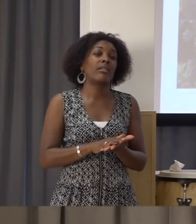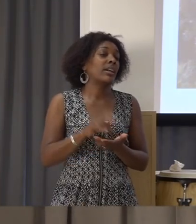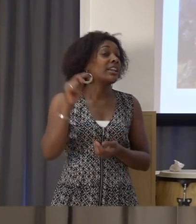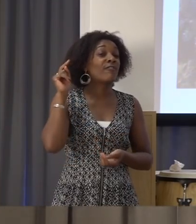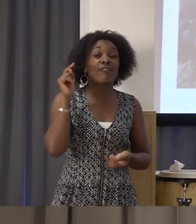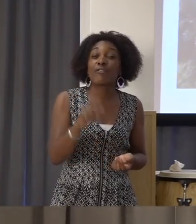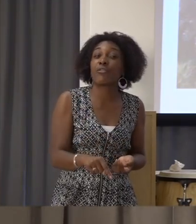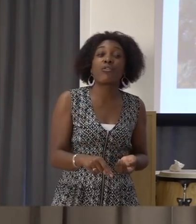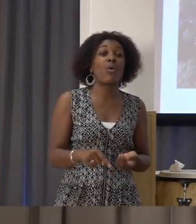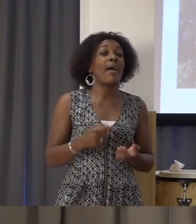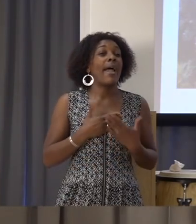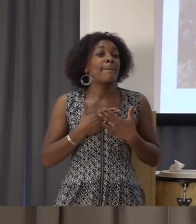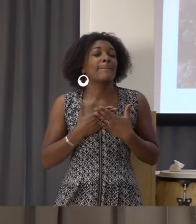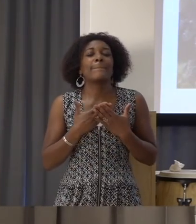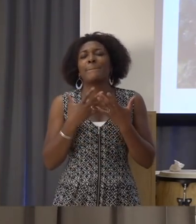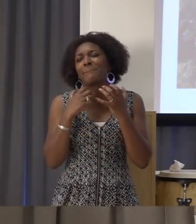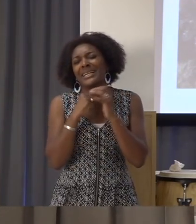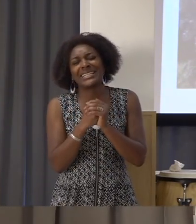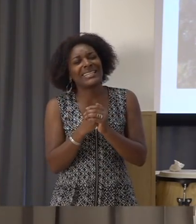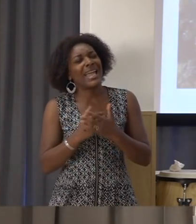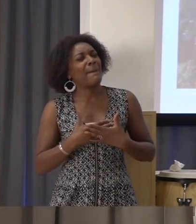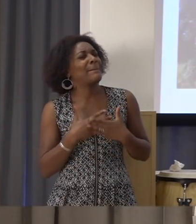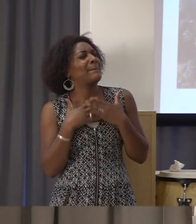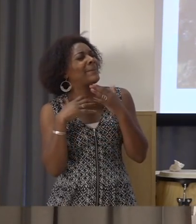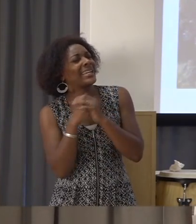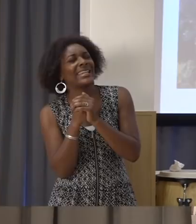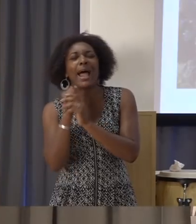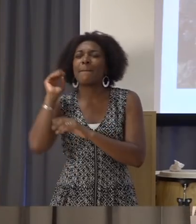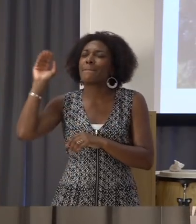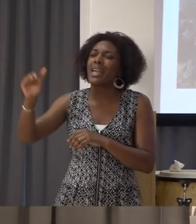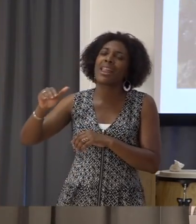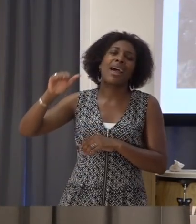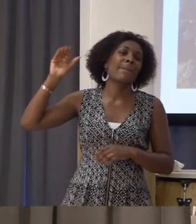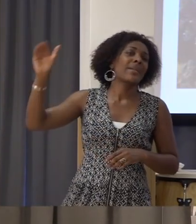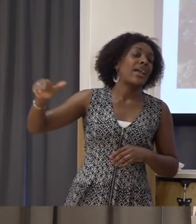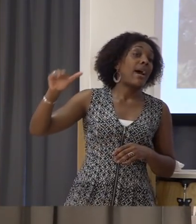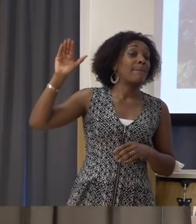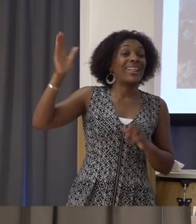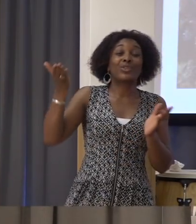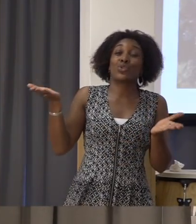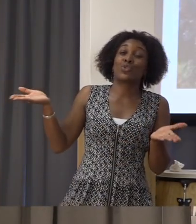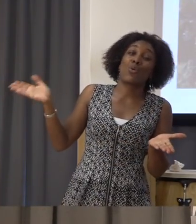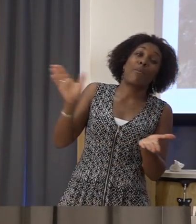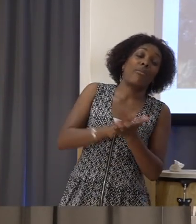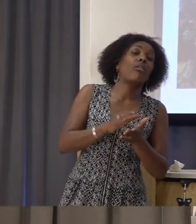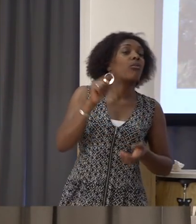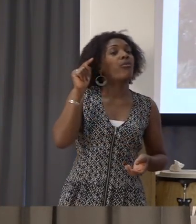C'est là qu'il faut aimer prier, il faut aimer invoquer le nom de l'Éternel, notre Dieu.